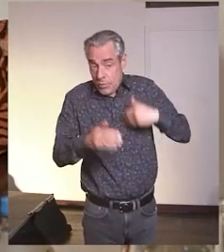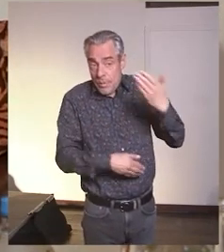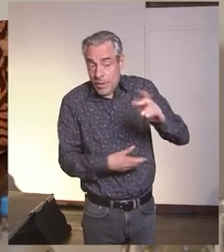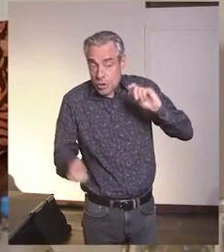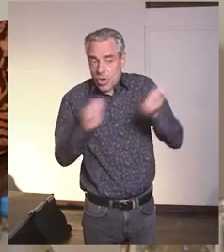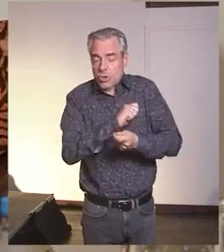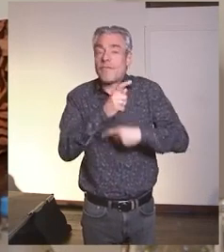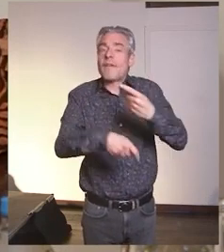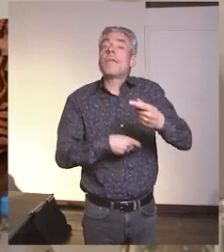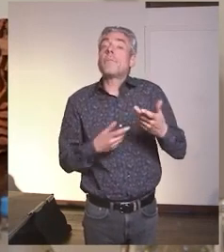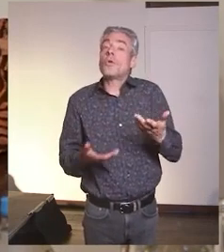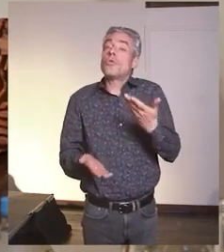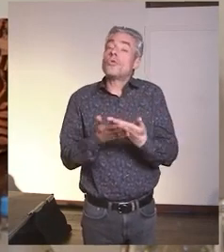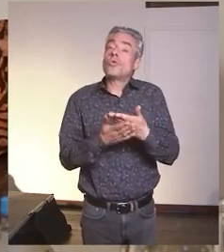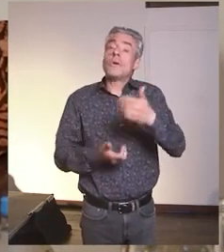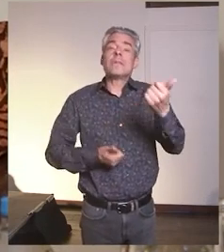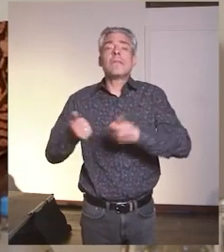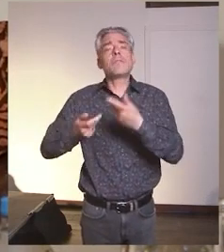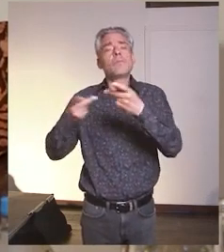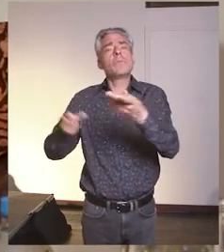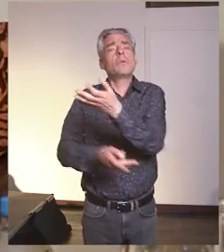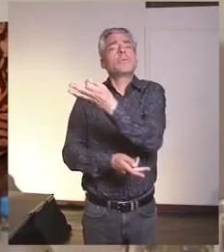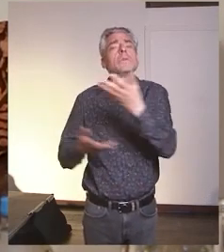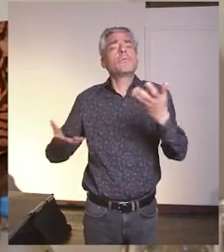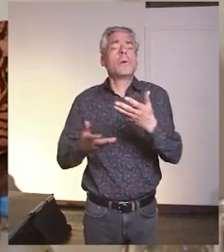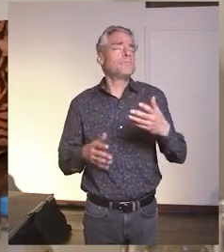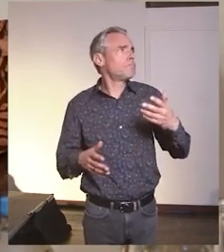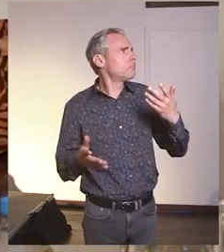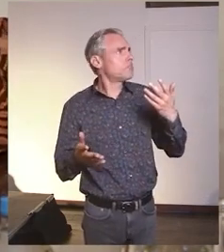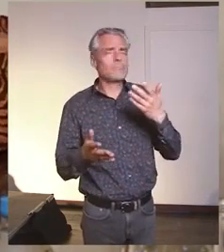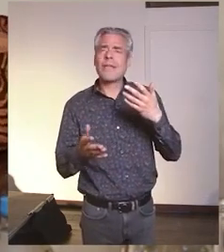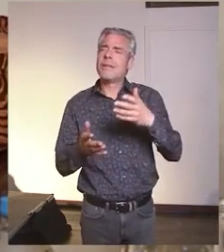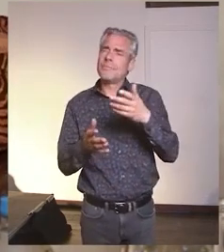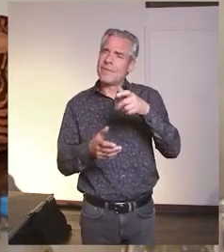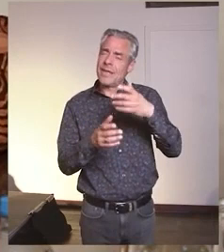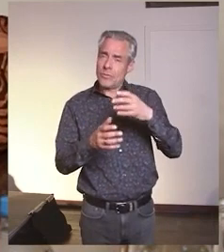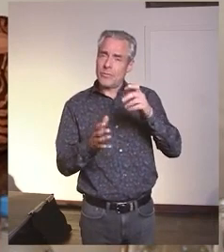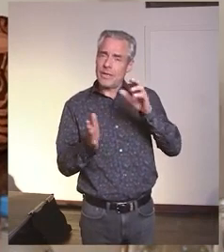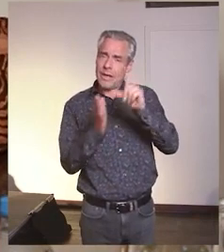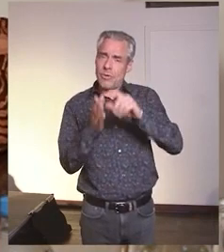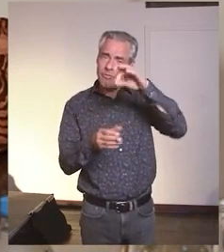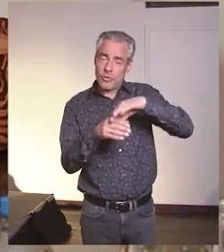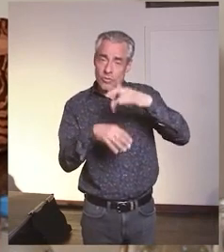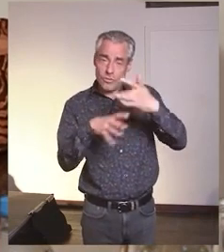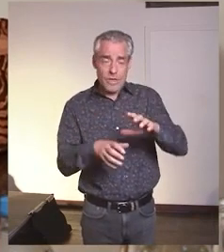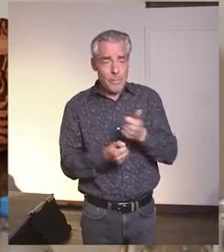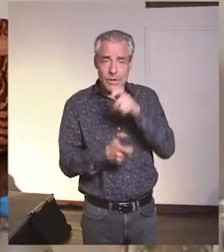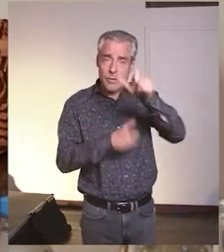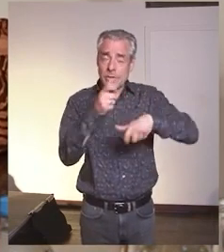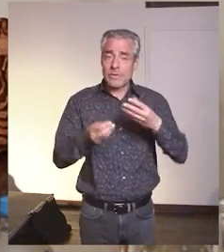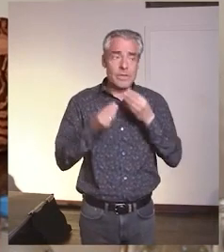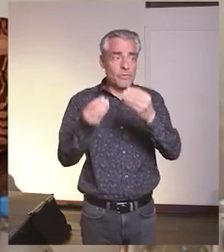voilà, les retours, nous, qu'on a des services publics, c'est qu'en fait, depuis que c'est passé, il y a énormément de gens, en fait, qui veulent donner leurs